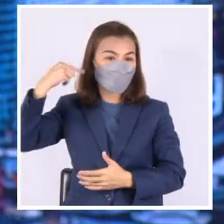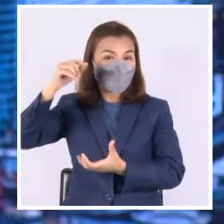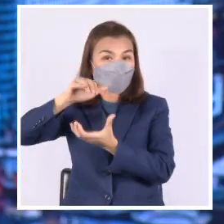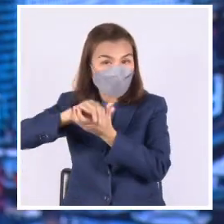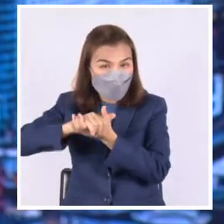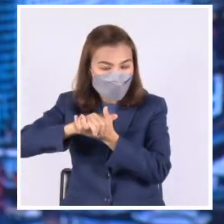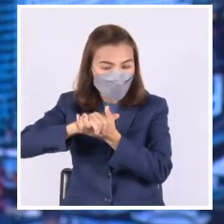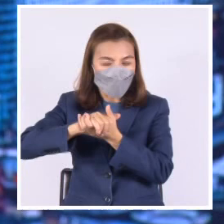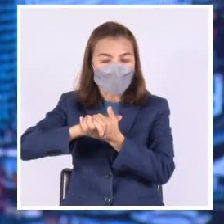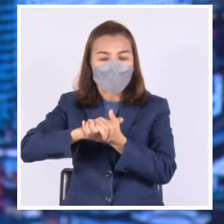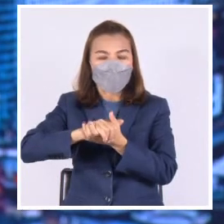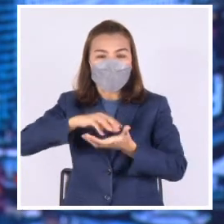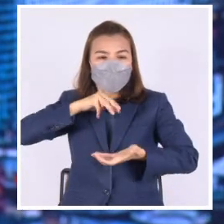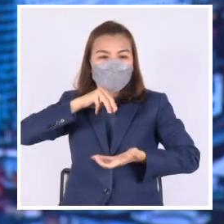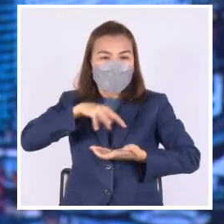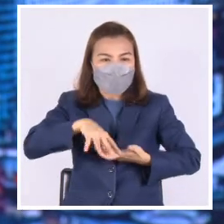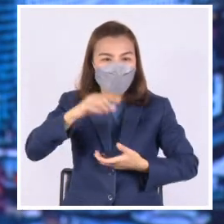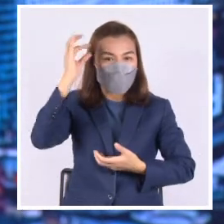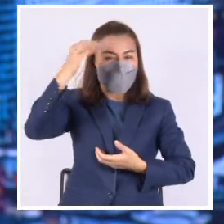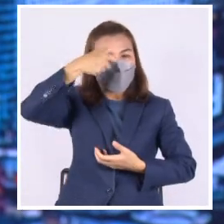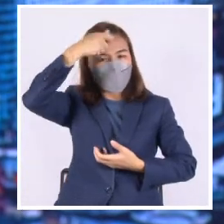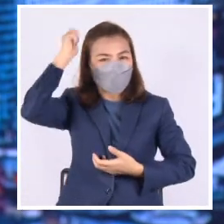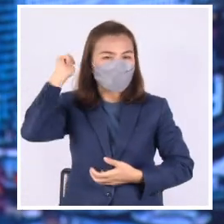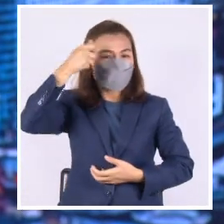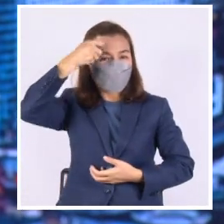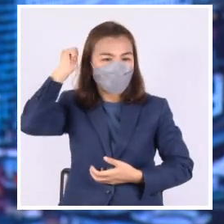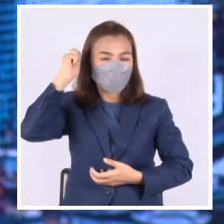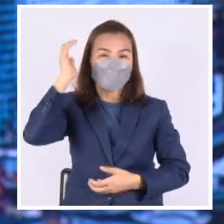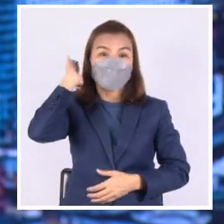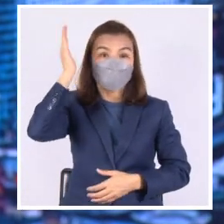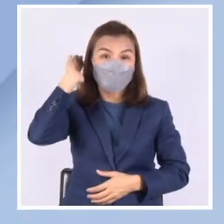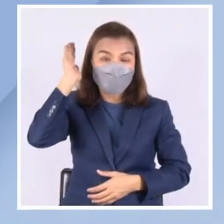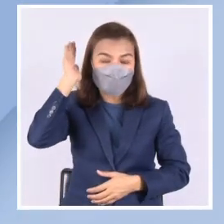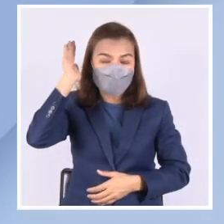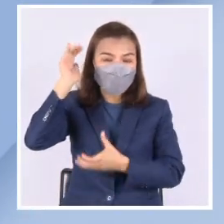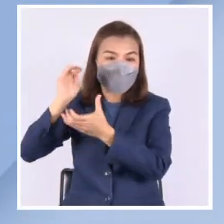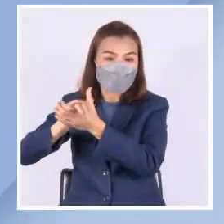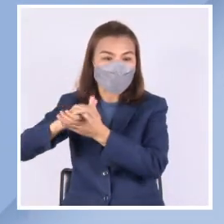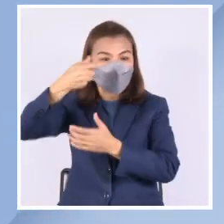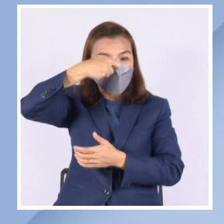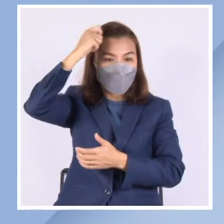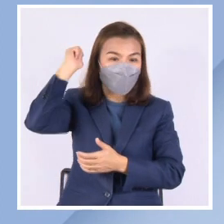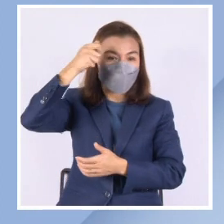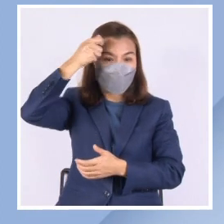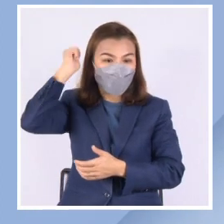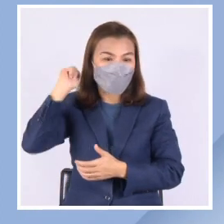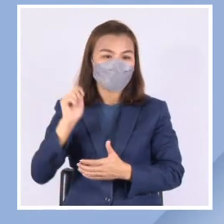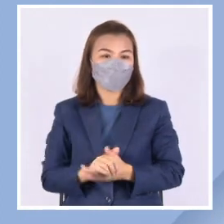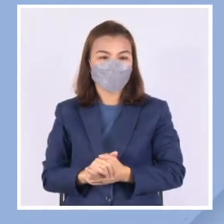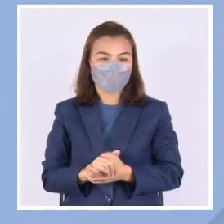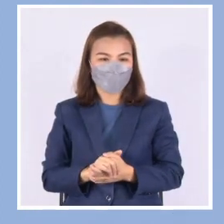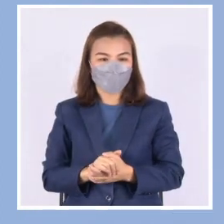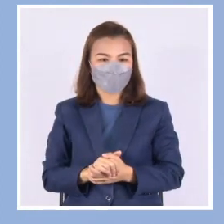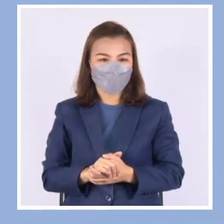ค่ะทำคีโมเธอก็ต้องโกนผมสามีเนี่ยโกนผมให้ภรรยากลัวว่าเดี๋ยวภรรยาจะล้นแบบเหงาเหงาอ้าวม